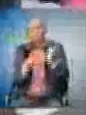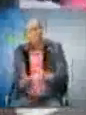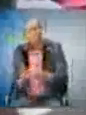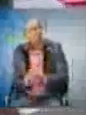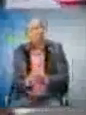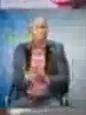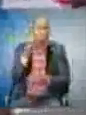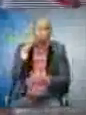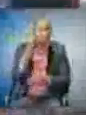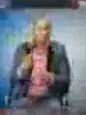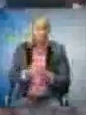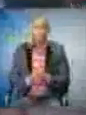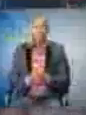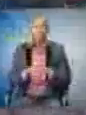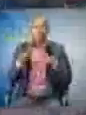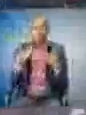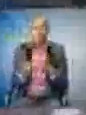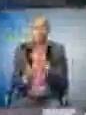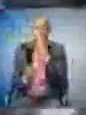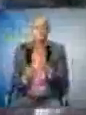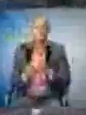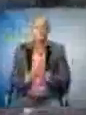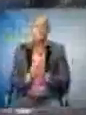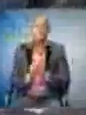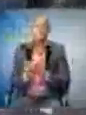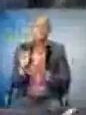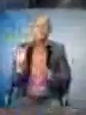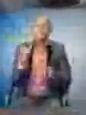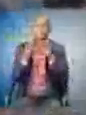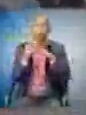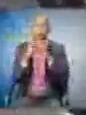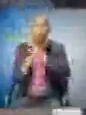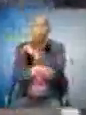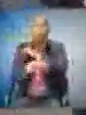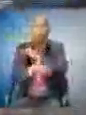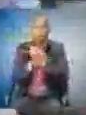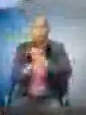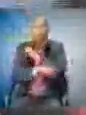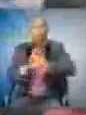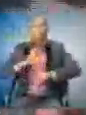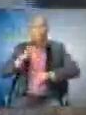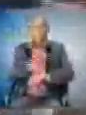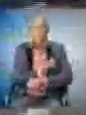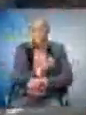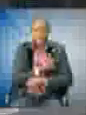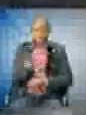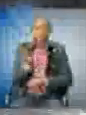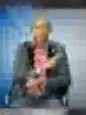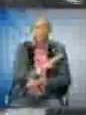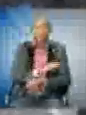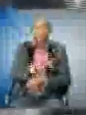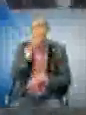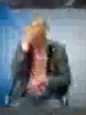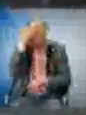tukuna sigilizana. Alors mimi niseme hivi kule batanza kuiba makable kama naiba kulikasi atuka munisavu